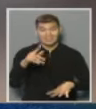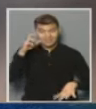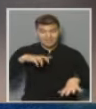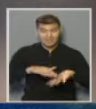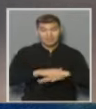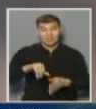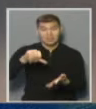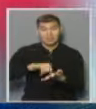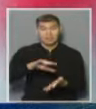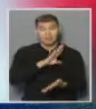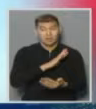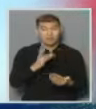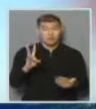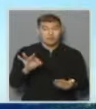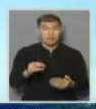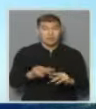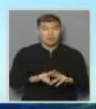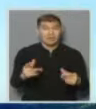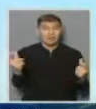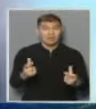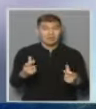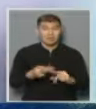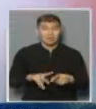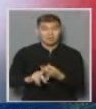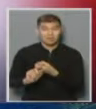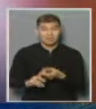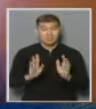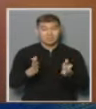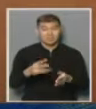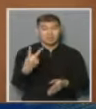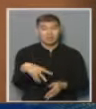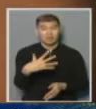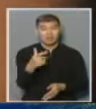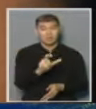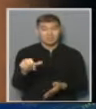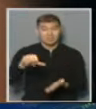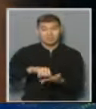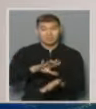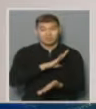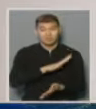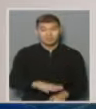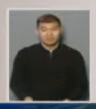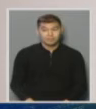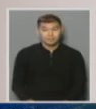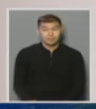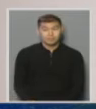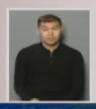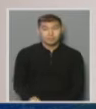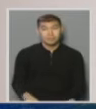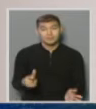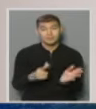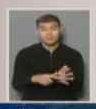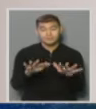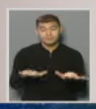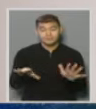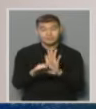үміткерлер қатысуы тиіс еді. Бірақ жаһанды жайлаған пандемияға байланысты тек 25 үміткер бақ сынады. Оларға 7 әділқазы